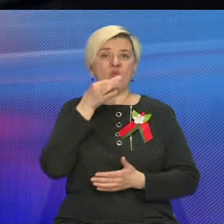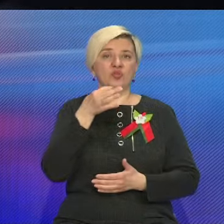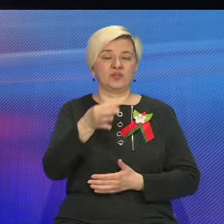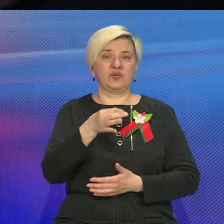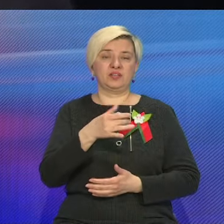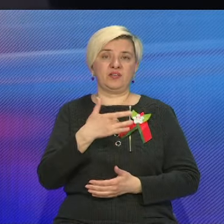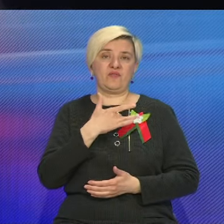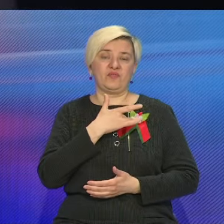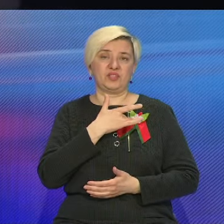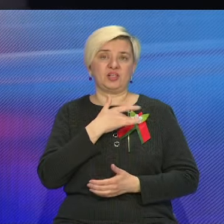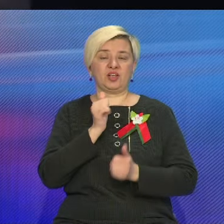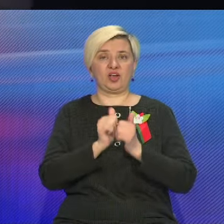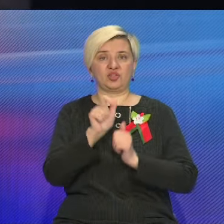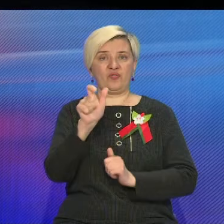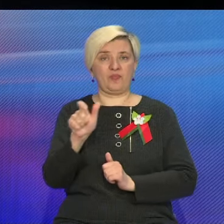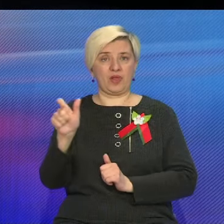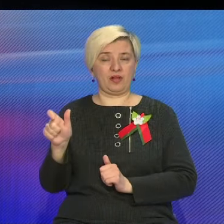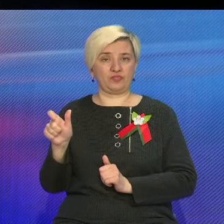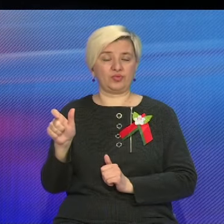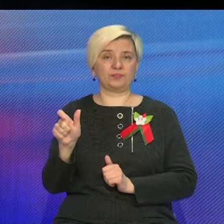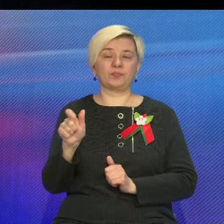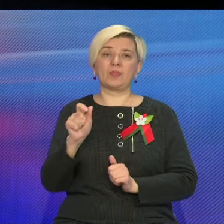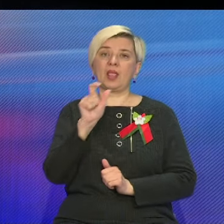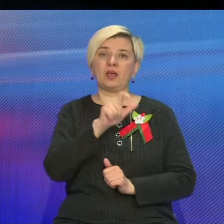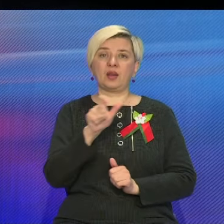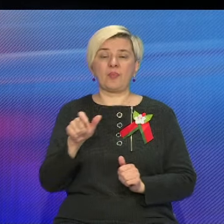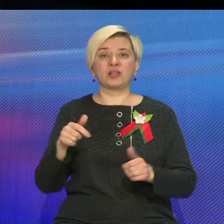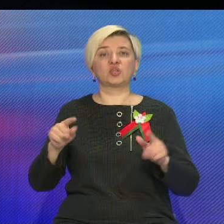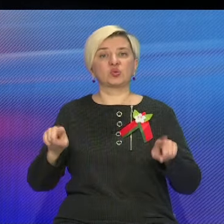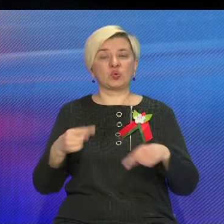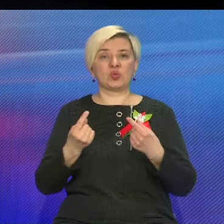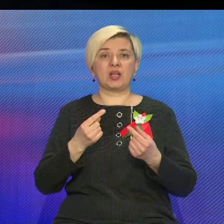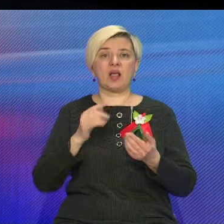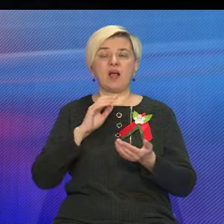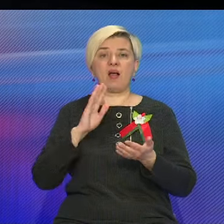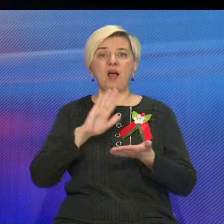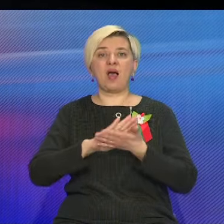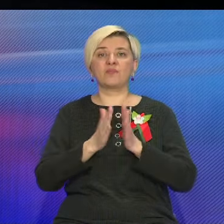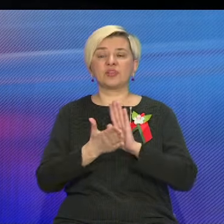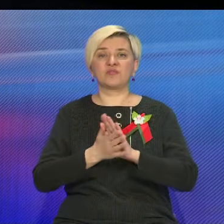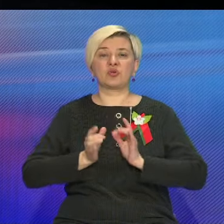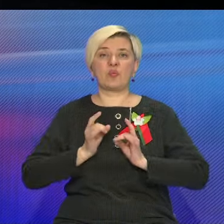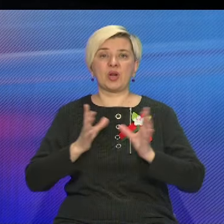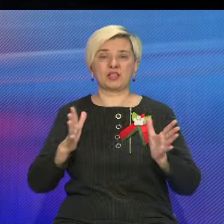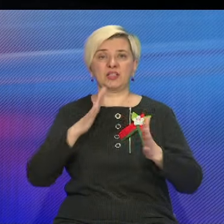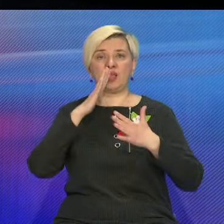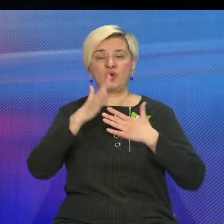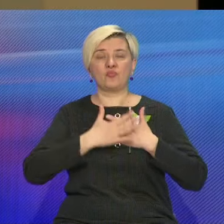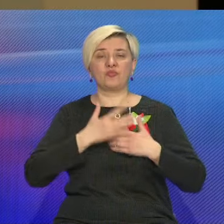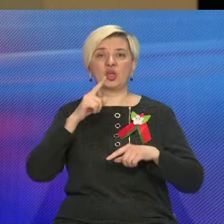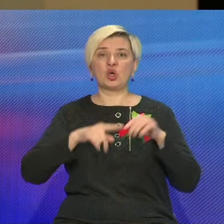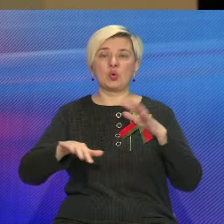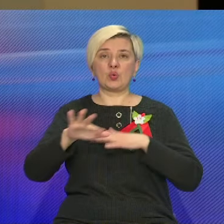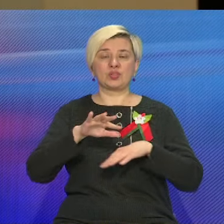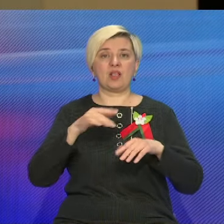каждого белоруса. Ребята сегодня создали атмосферу праздника. Праздника любви к своей родине, праздника патриотизма.